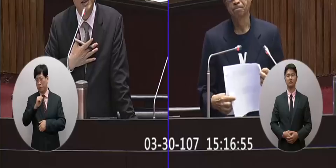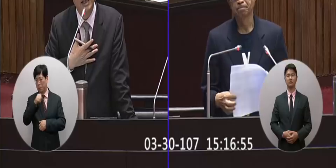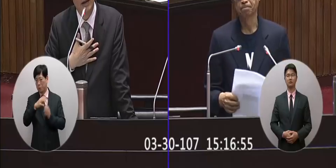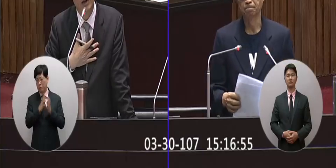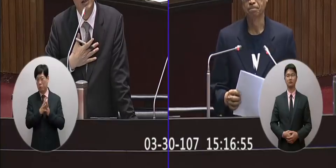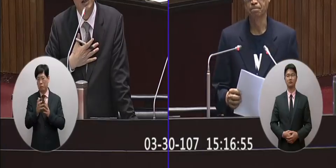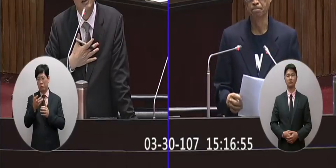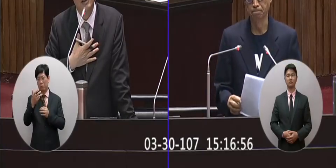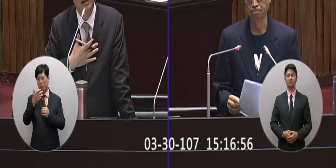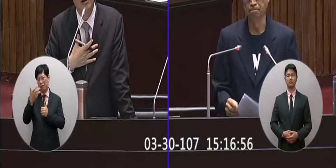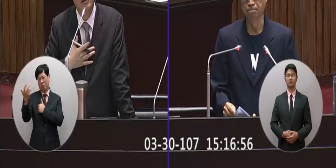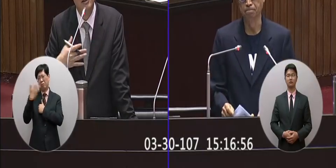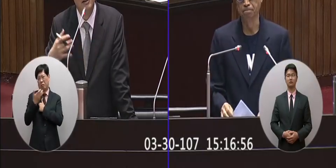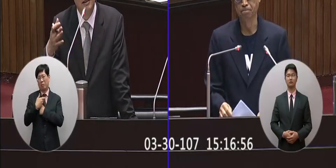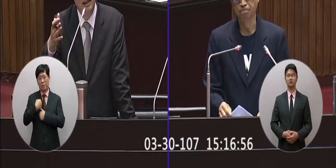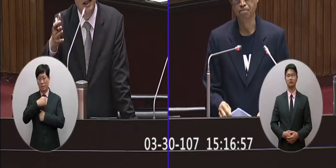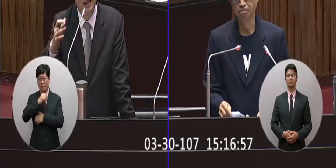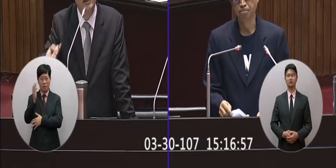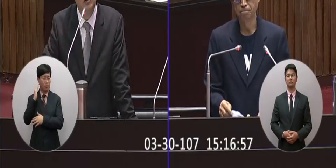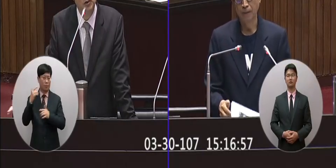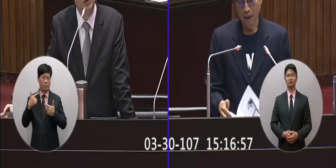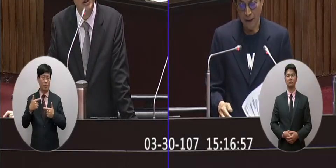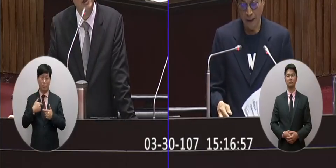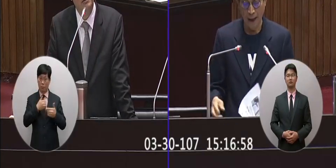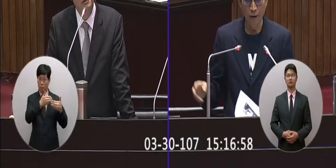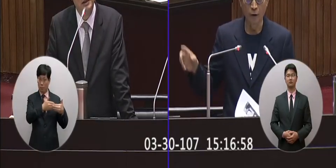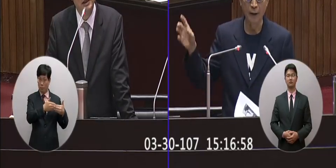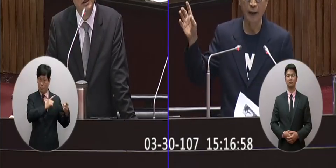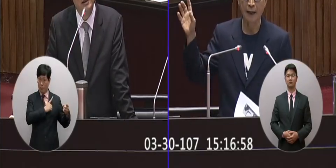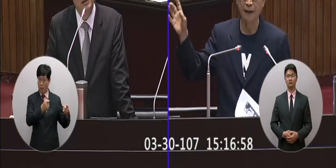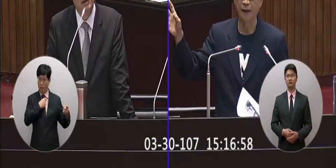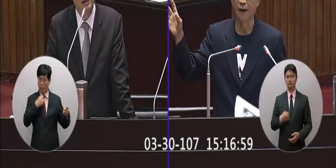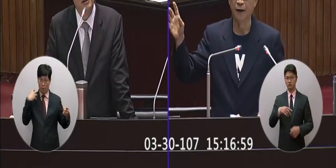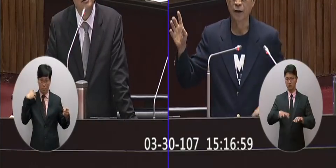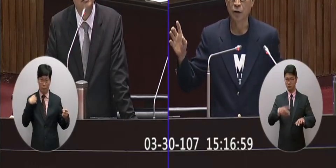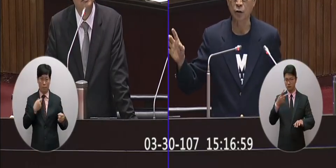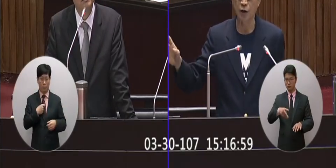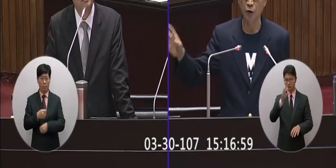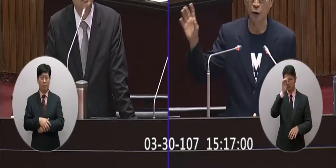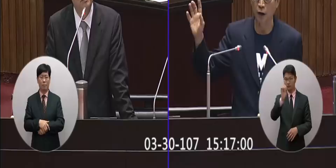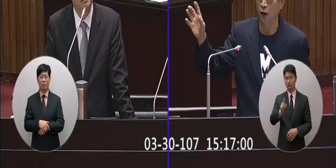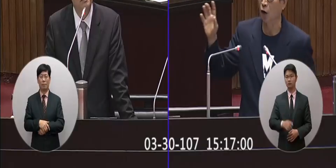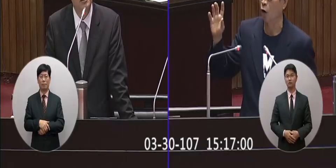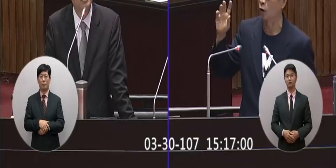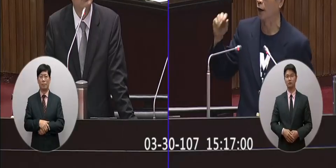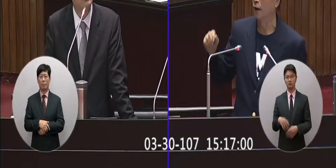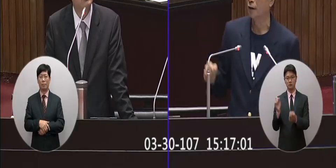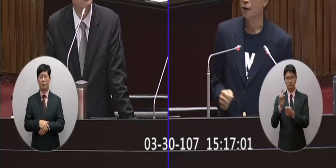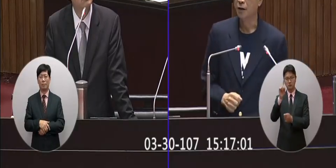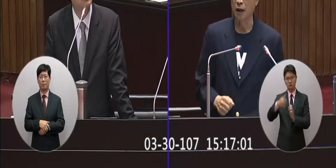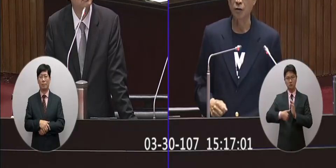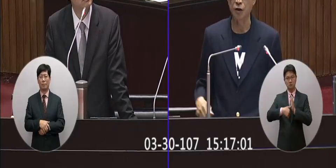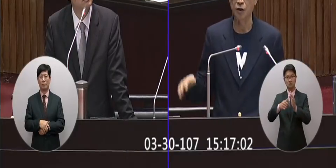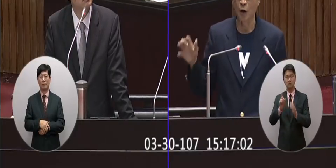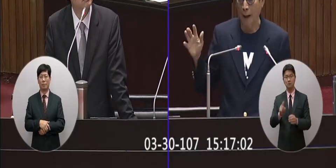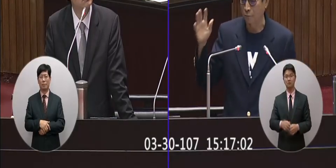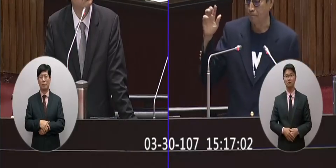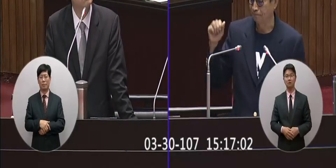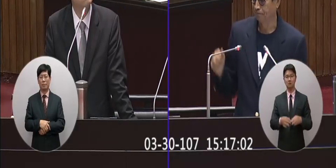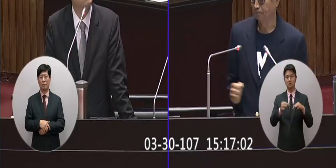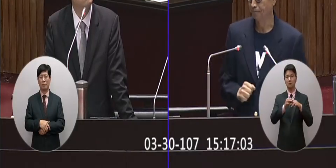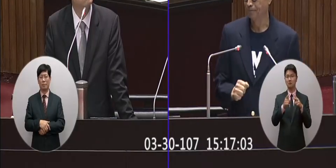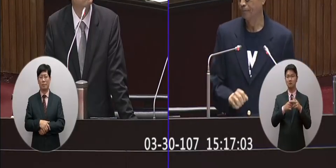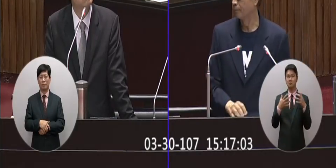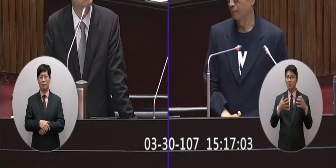都归责于台湾呐，啊。应该中国也要负责任的地方。 最近有一个人很红了，叫金小